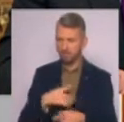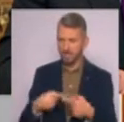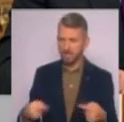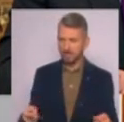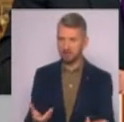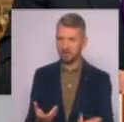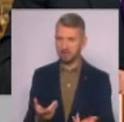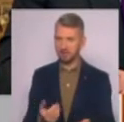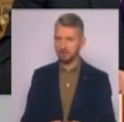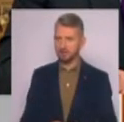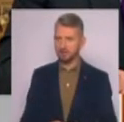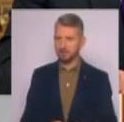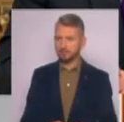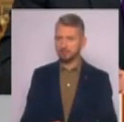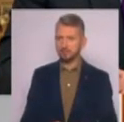Так.